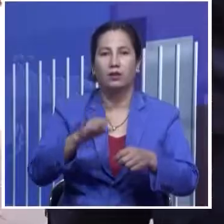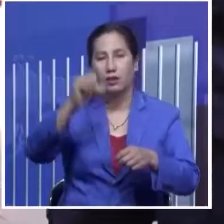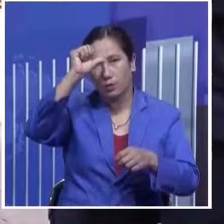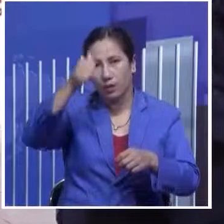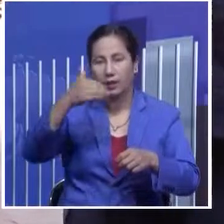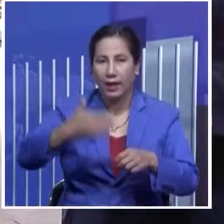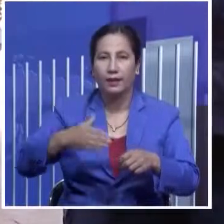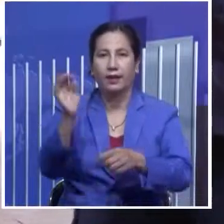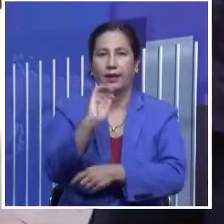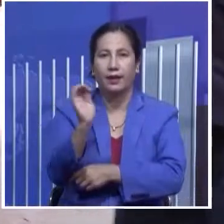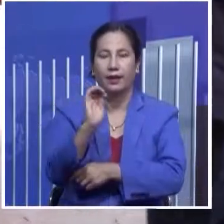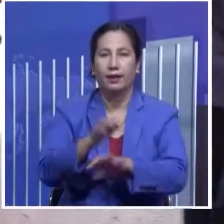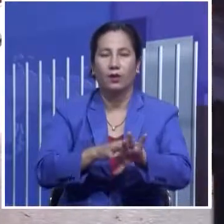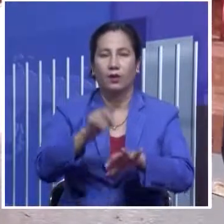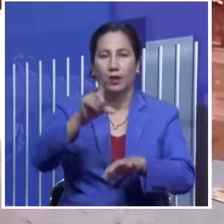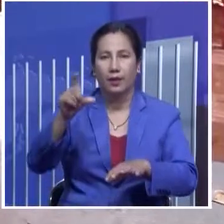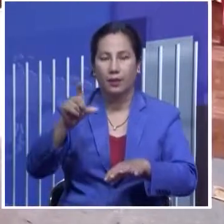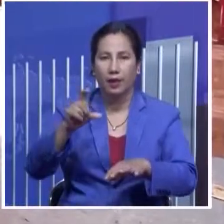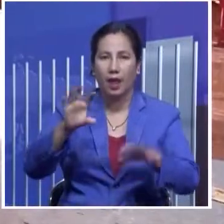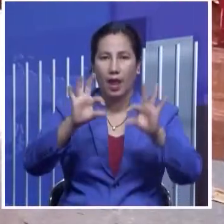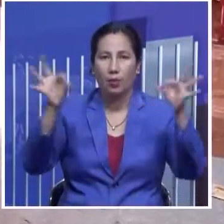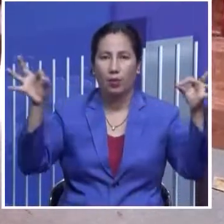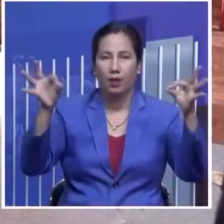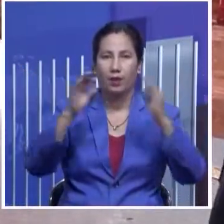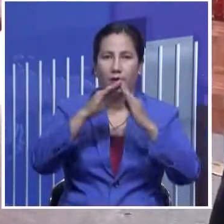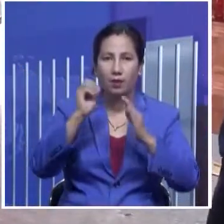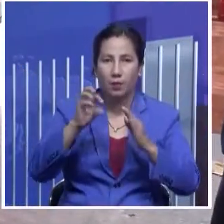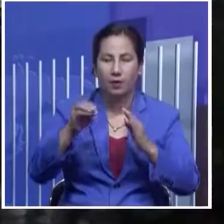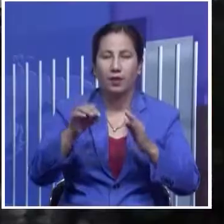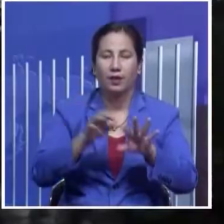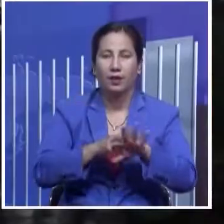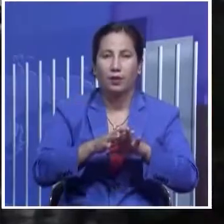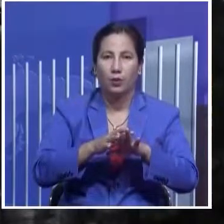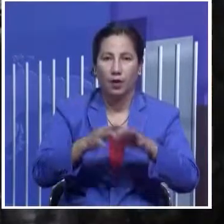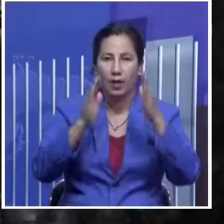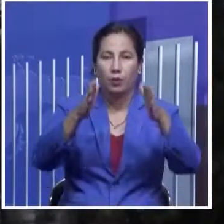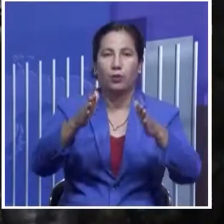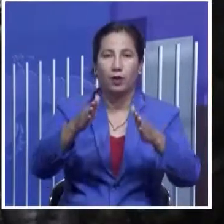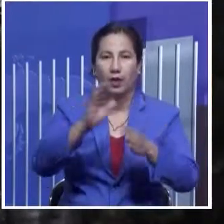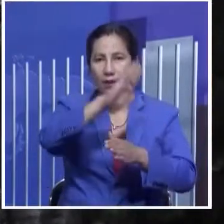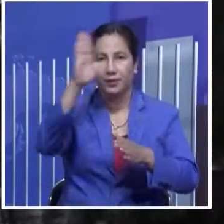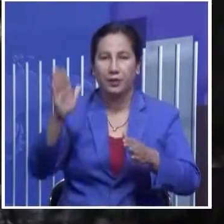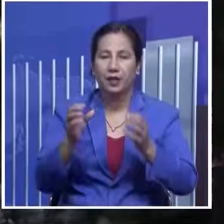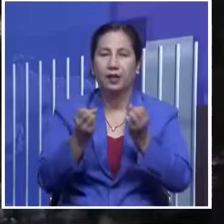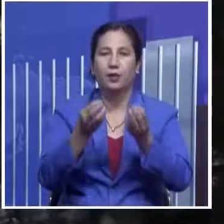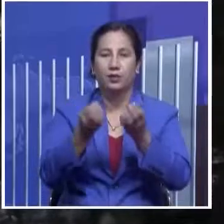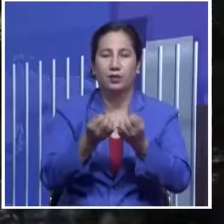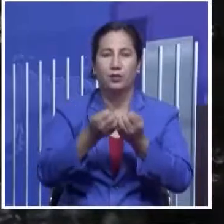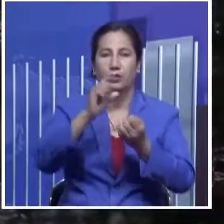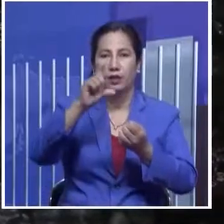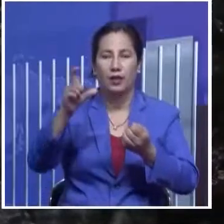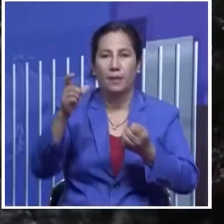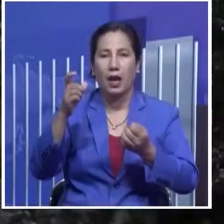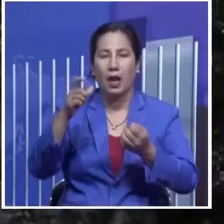भारतका अधिकांश नागरिकहरूले नेपाल स्थित विभिन्न मन्दिरहरूलाई कुल देवताका नाममा पुज्ने गर्दछन्, तर उनीहरूलाई पनि नेपाल